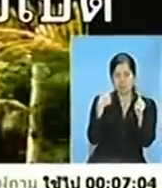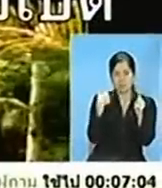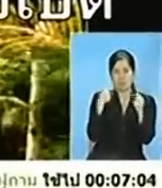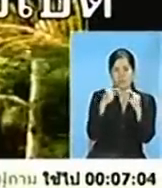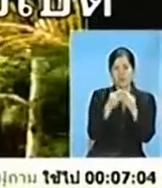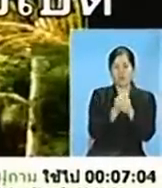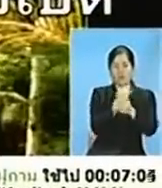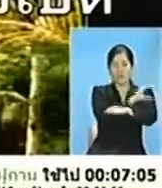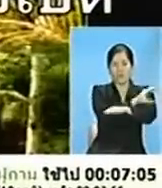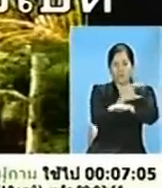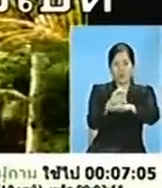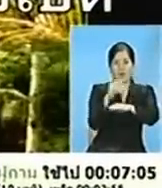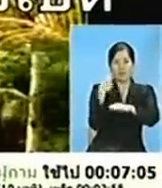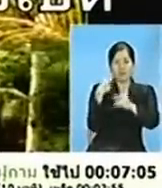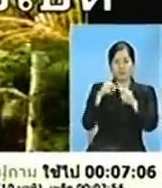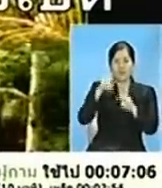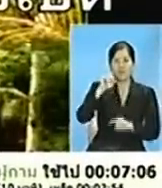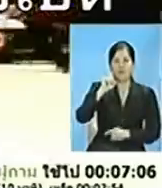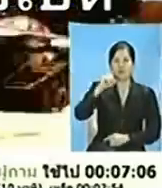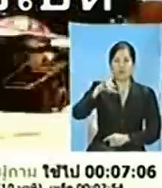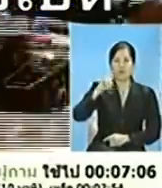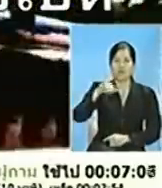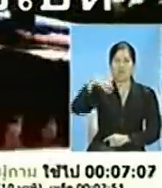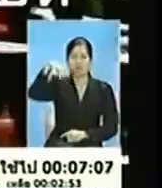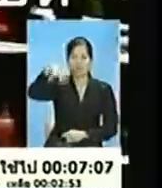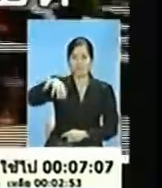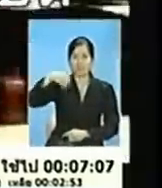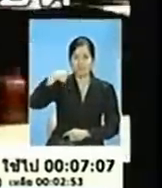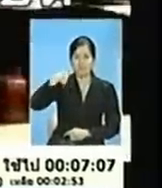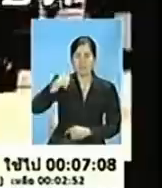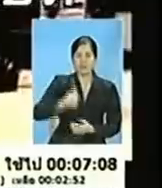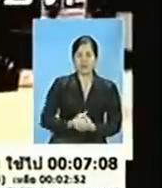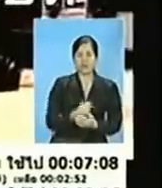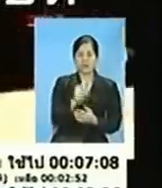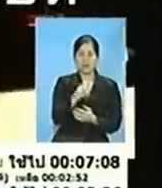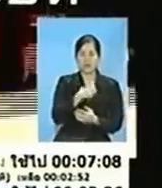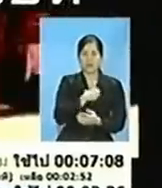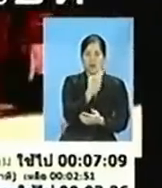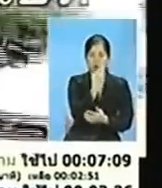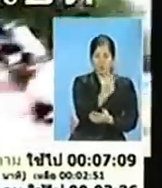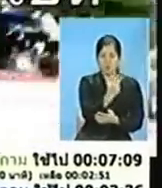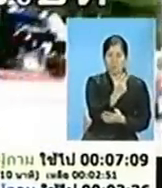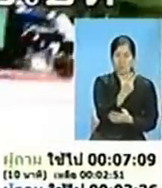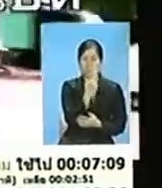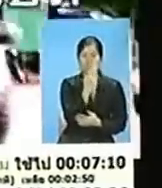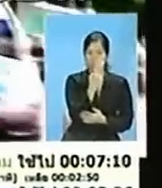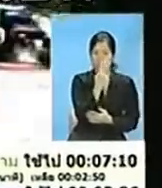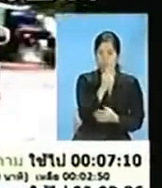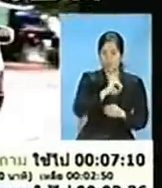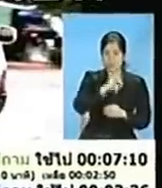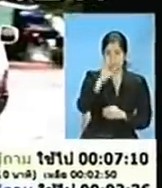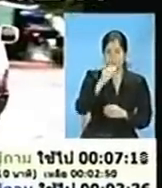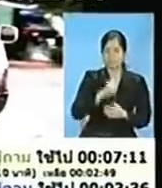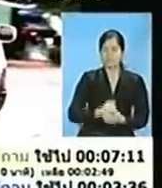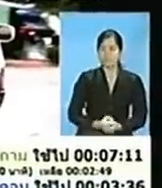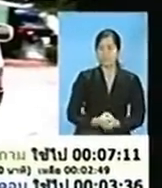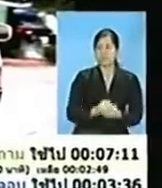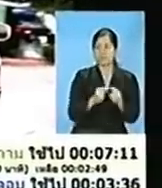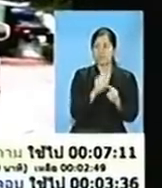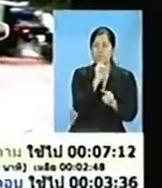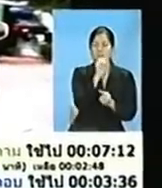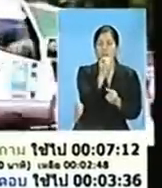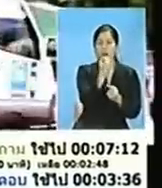BTS มาลงพารากอนบริเวณตลาดปอยเปตนะขอให้แน่เถอะครับว่ามันไม่มีไม่ต้องบอกคุณ